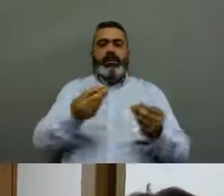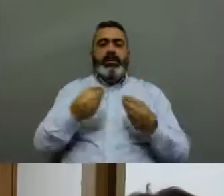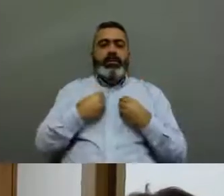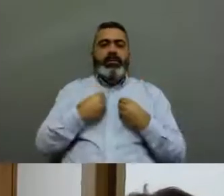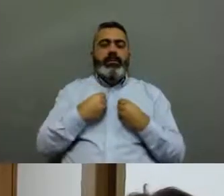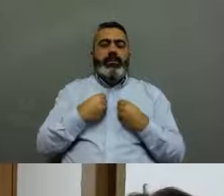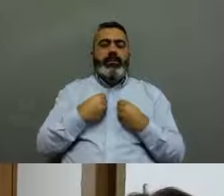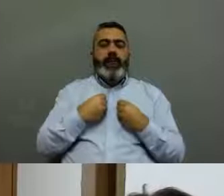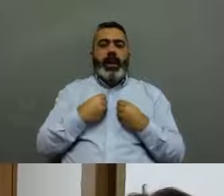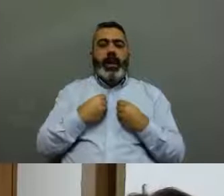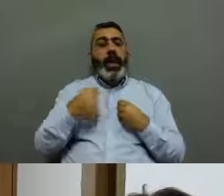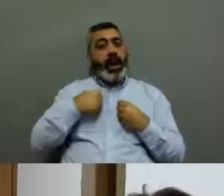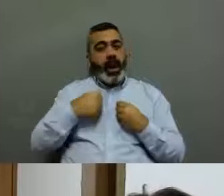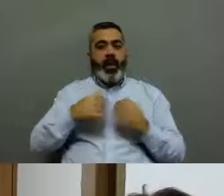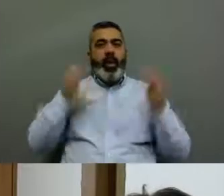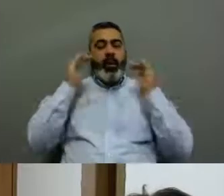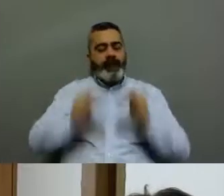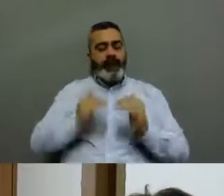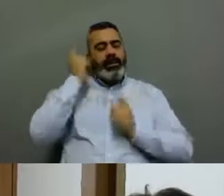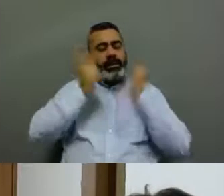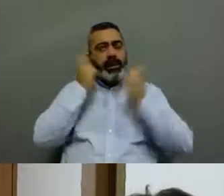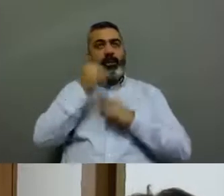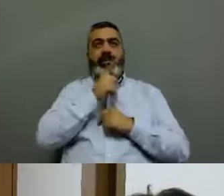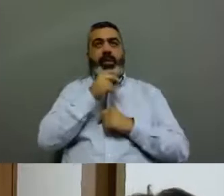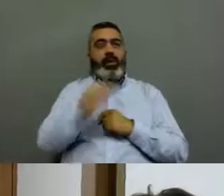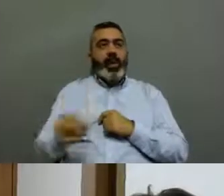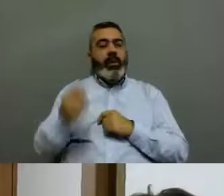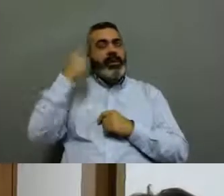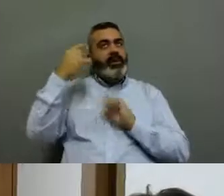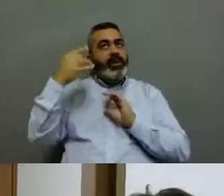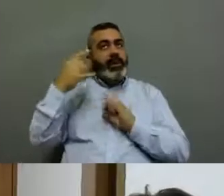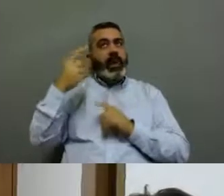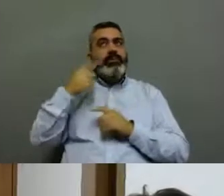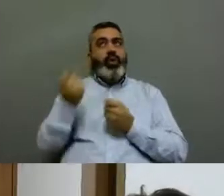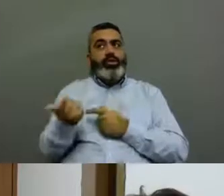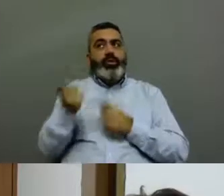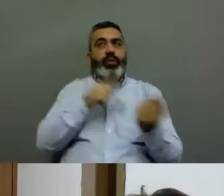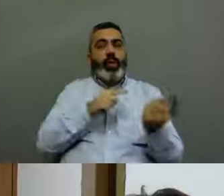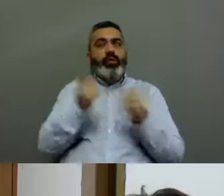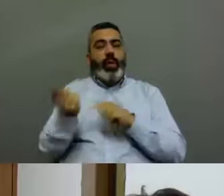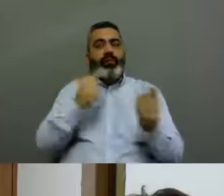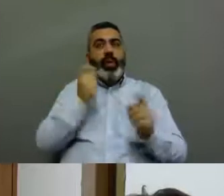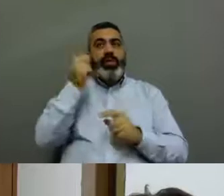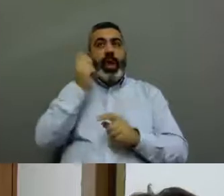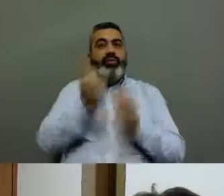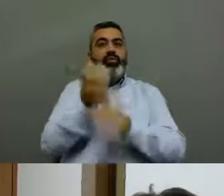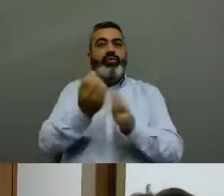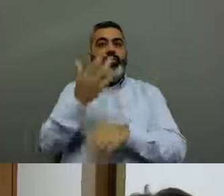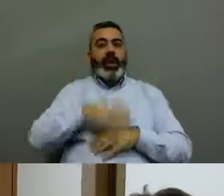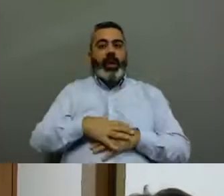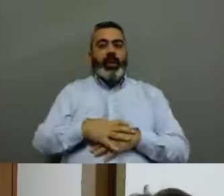πάνω στο οποίο θα συνεχίσω να σκέφτομαι και να τροφοδοτώ τον εαυτό μου με ιδέες. Και νομίζω από εδώ πέρα